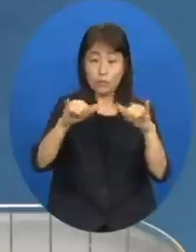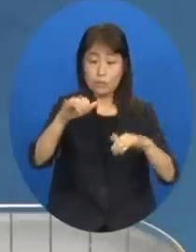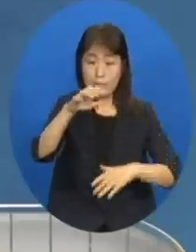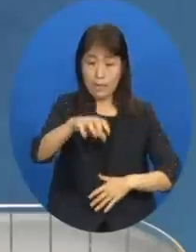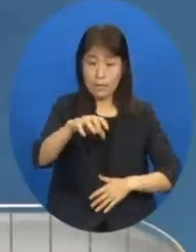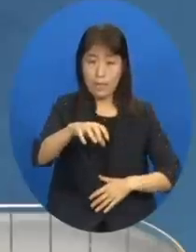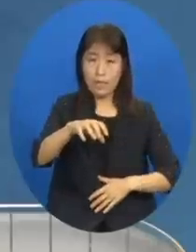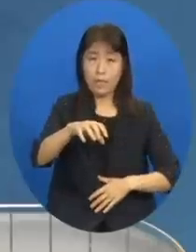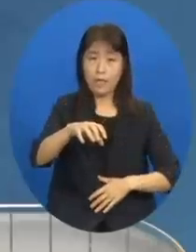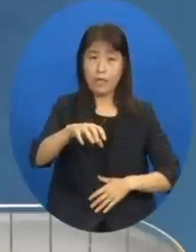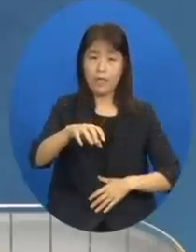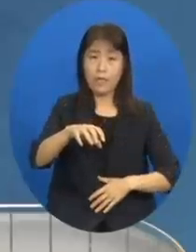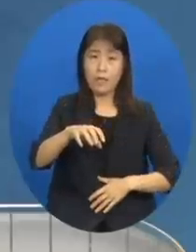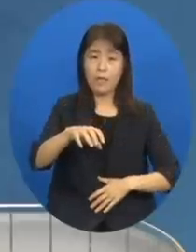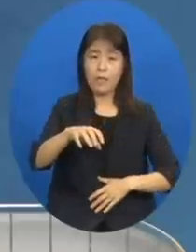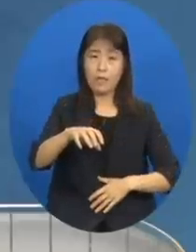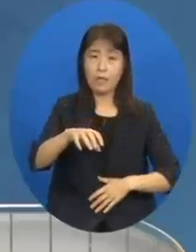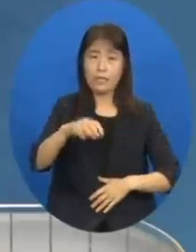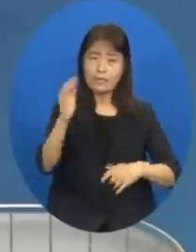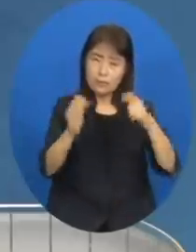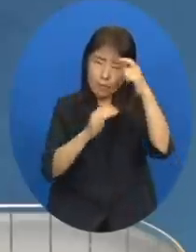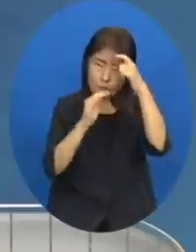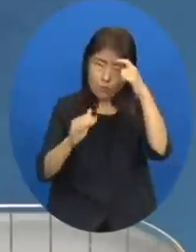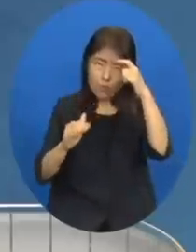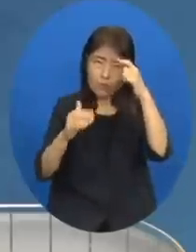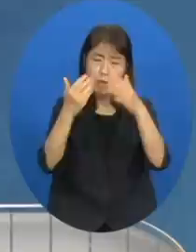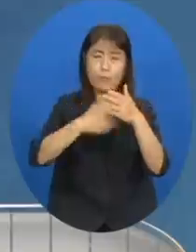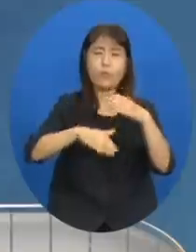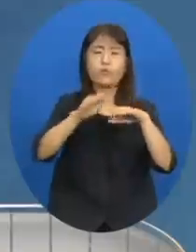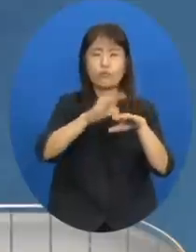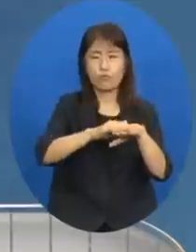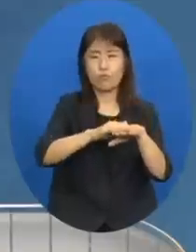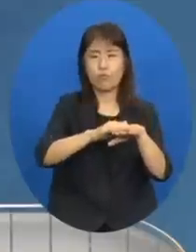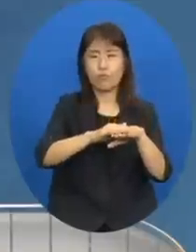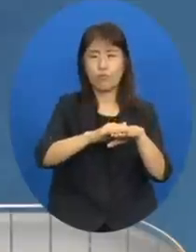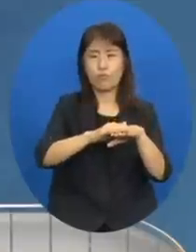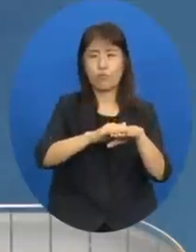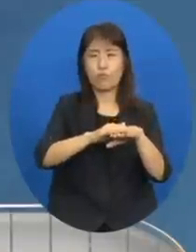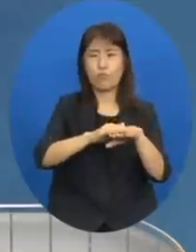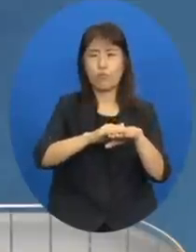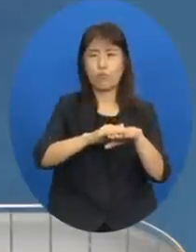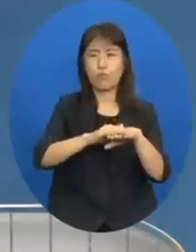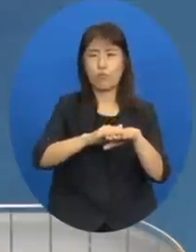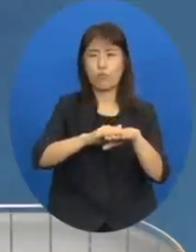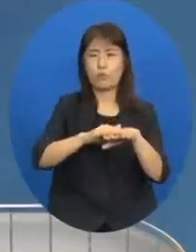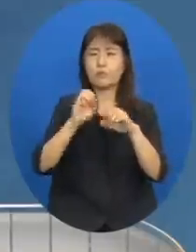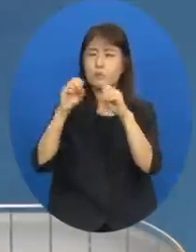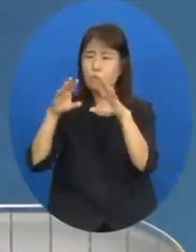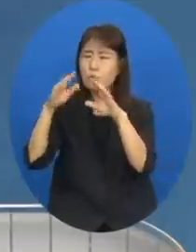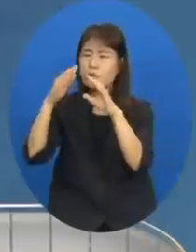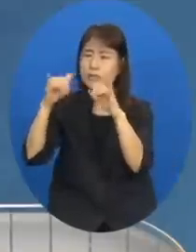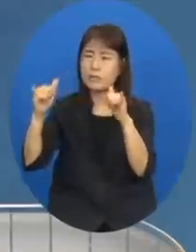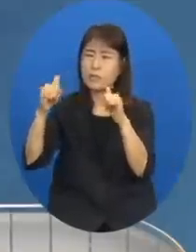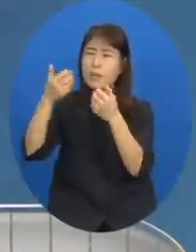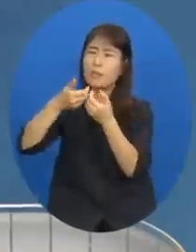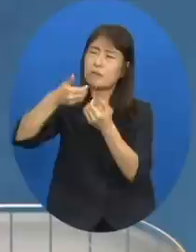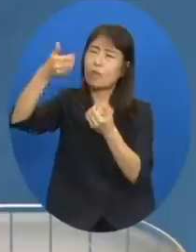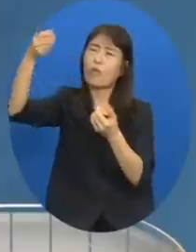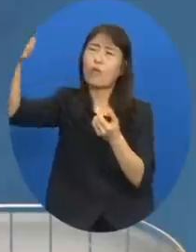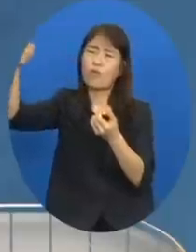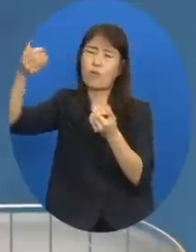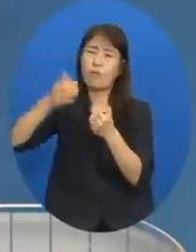그런 현지인 성도들을 남겨두고 그리고 하나님 앞에 부름을 받았어요